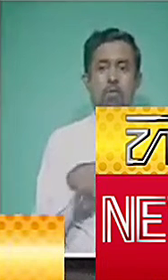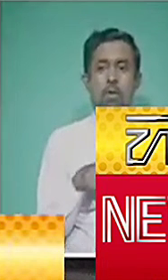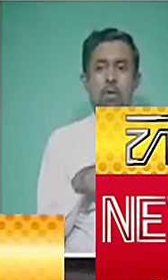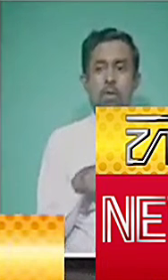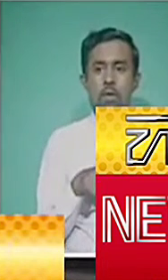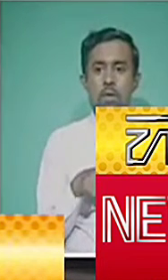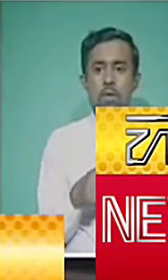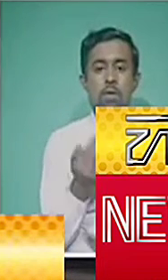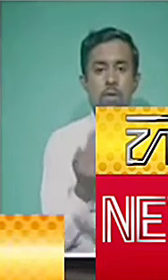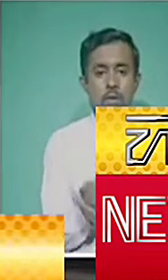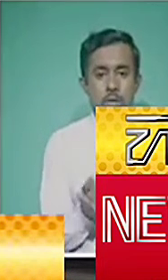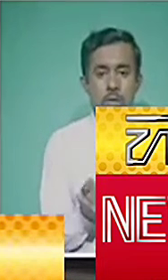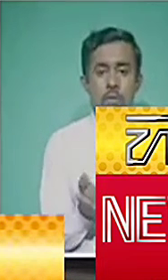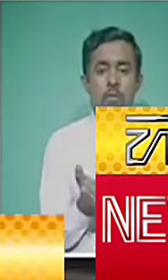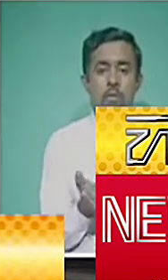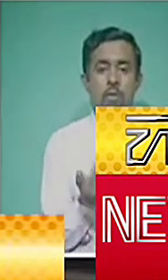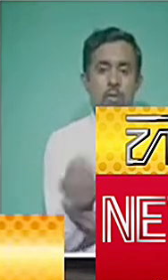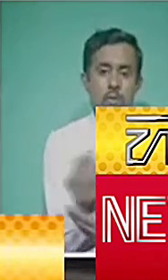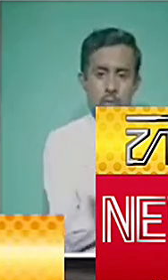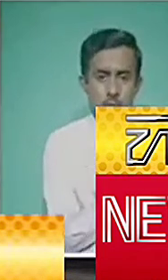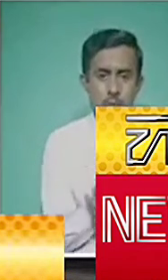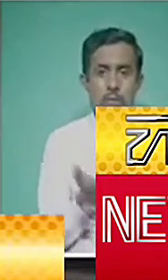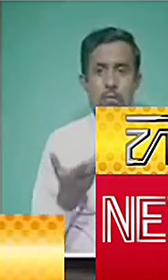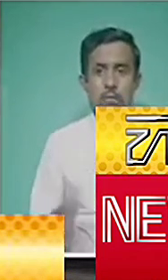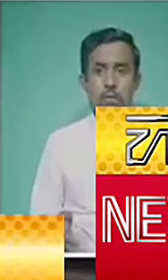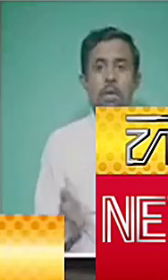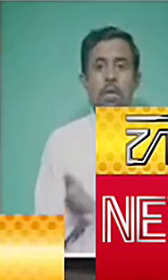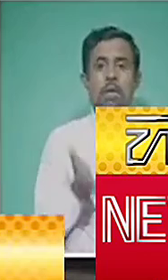තියෙන්නේ. හිඟමනට වැටලා අතපාණ්ඩ වෙලා තියෙනවා.